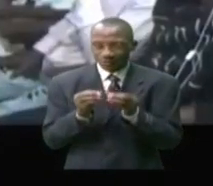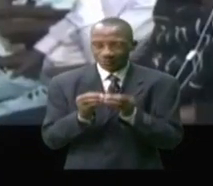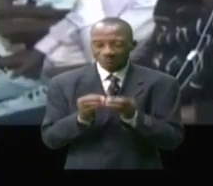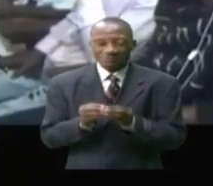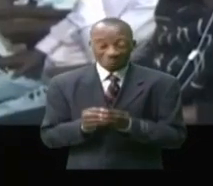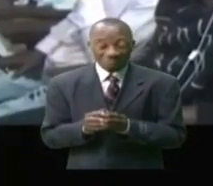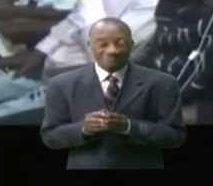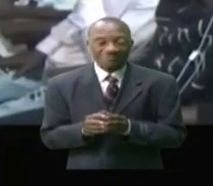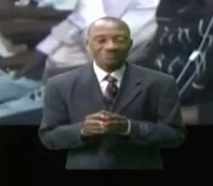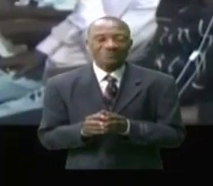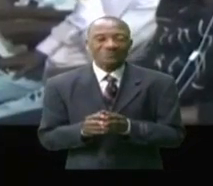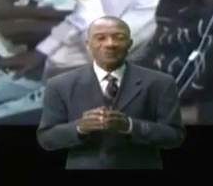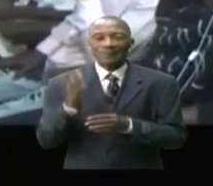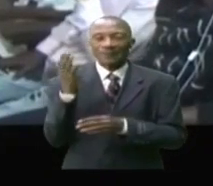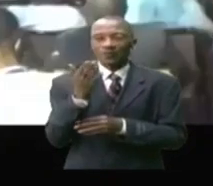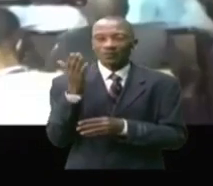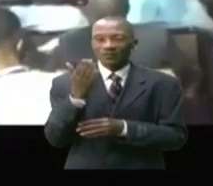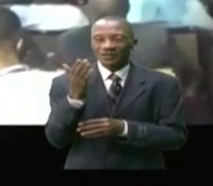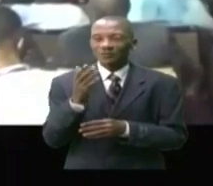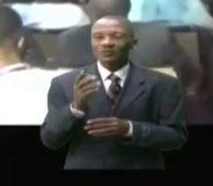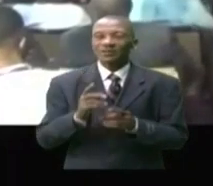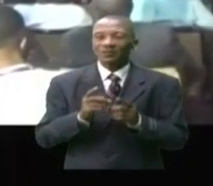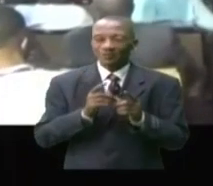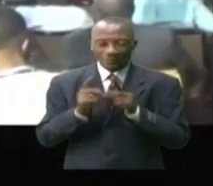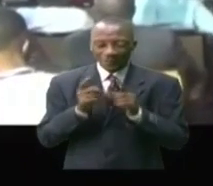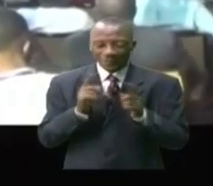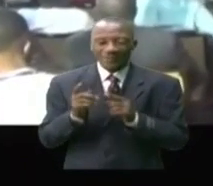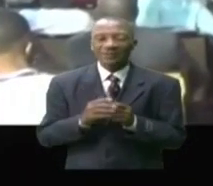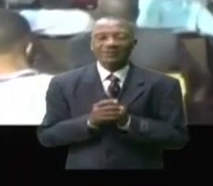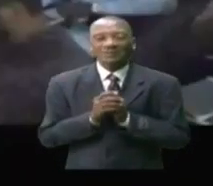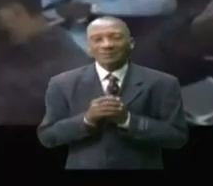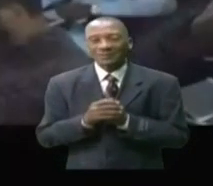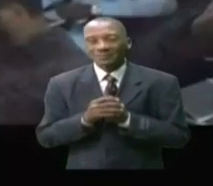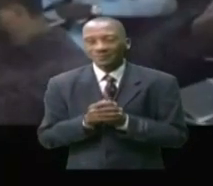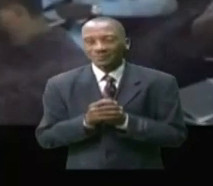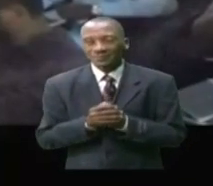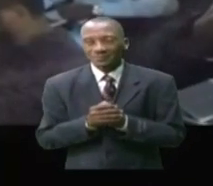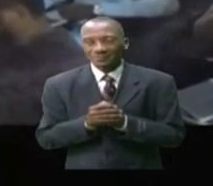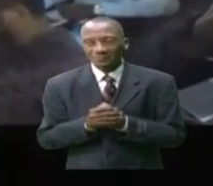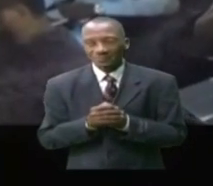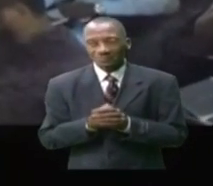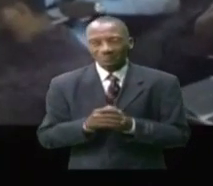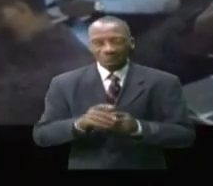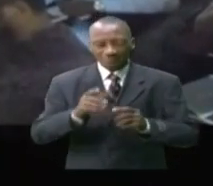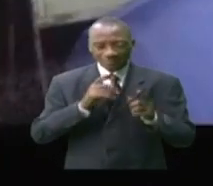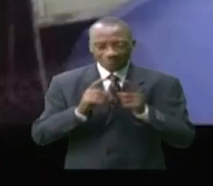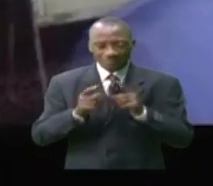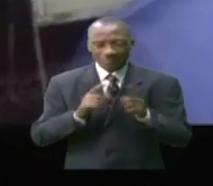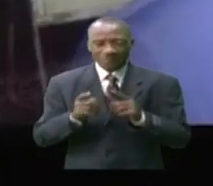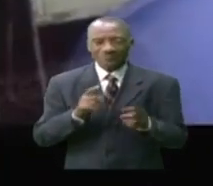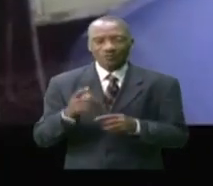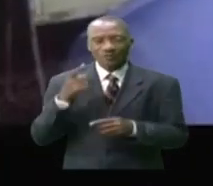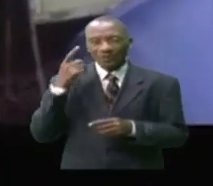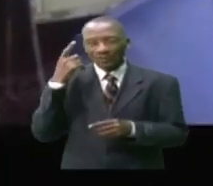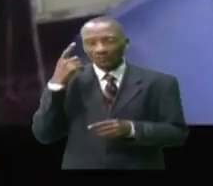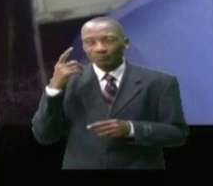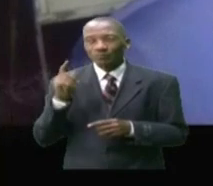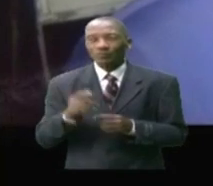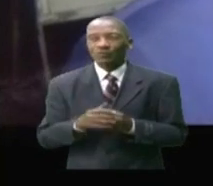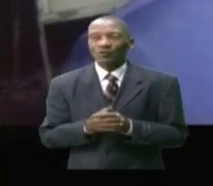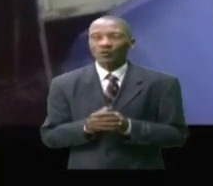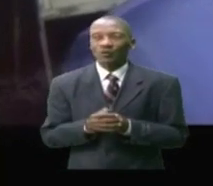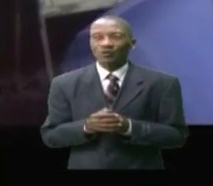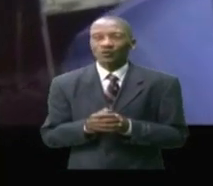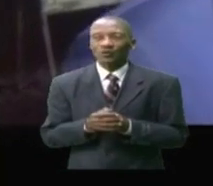d'une conférence publique tenue cet avant-midi à la grande salle du collège Boboto à Gombe. Pour le professeur Isidore Ndaiwel,